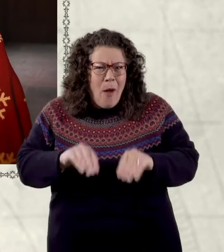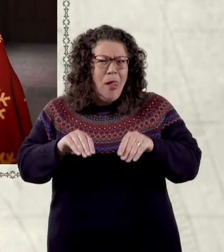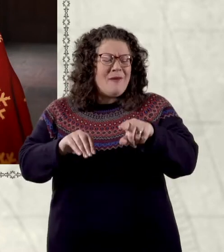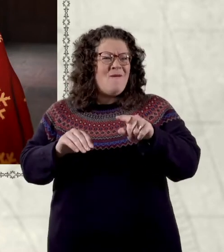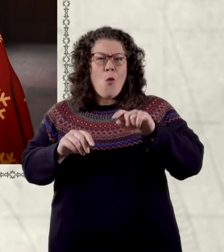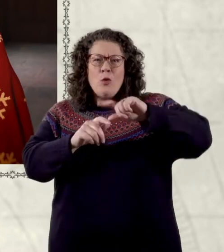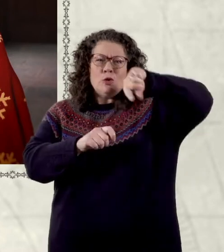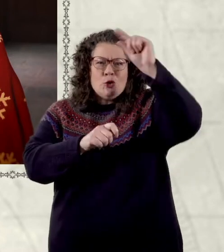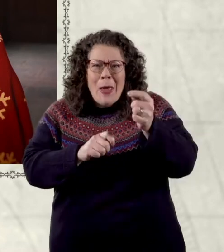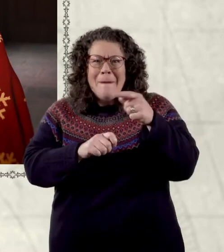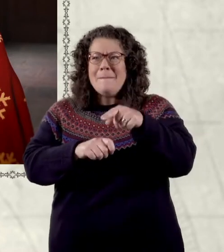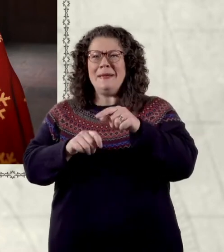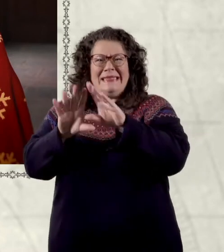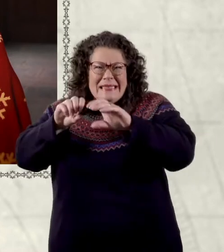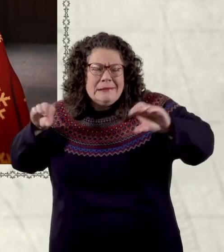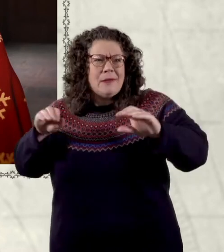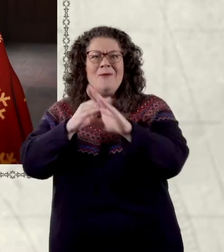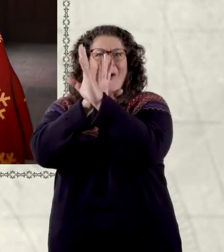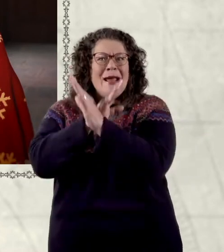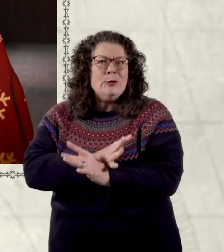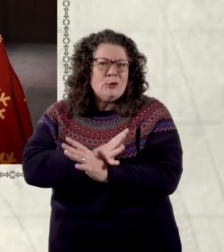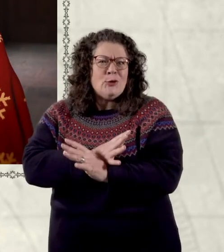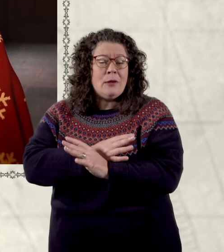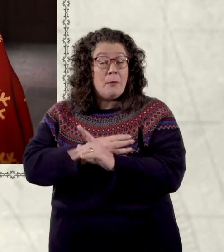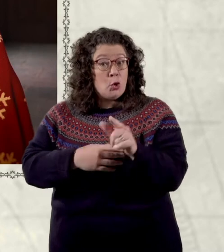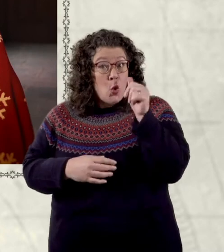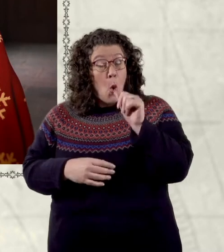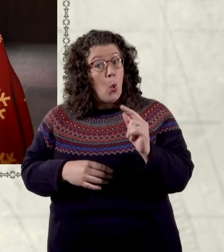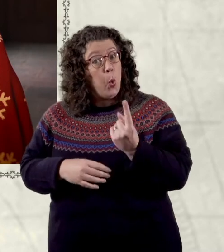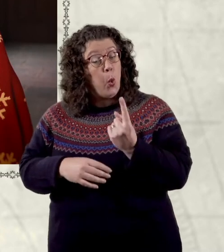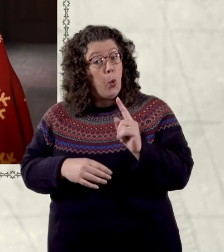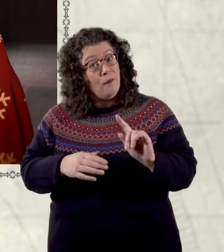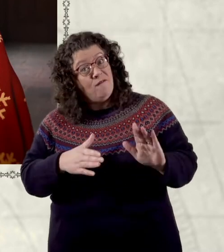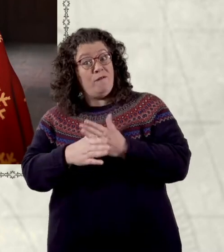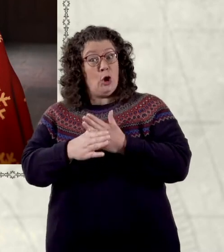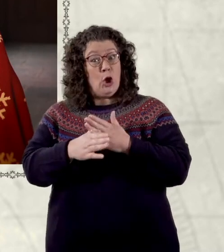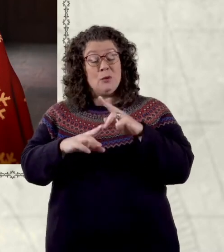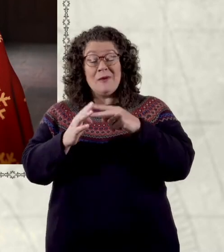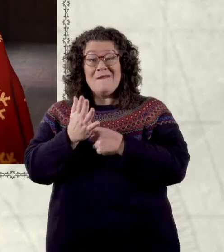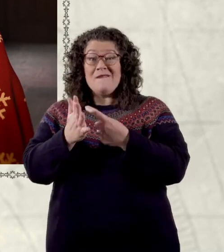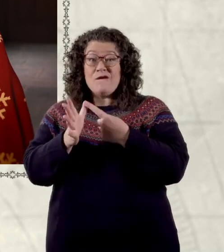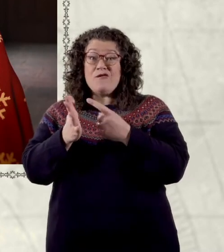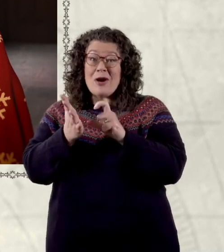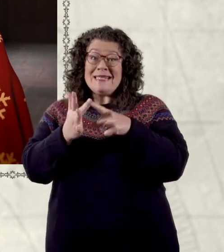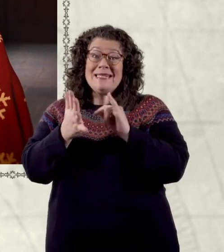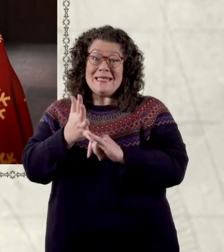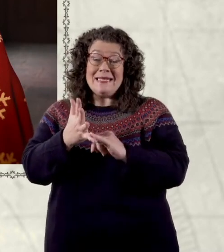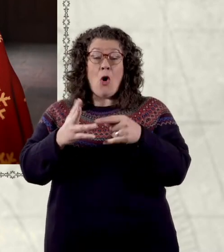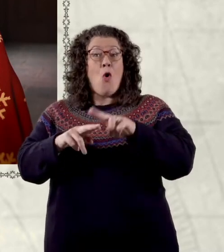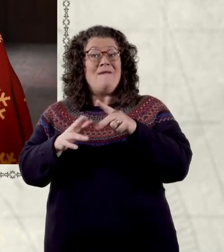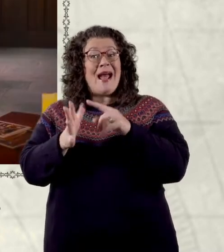angylion. Ond oeddech chi'n gwybod, mae Francis o Assisi luniodd y llun